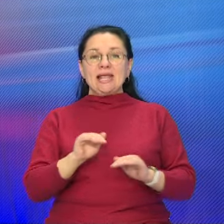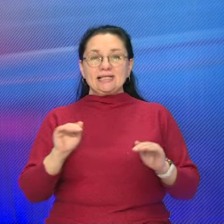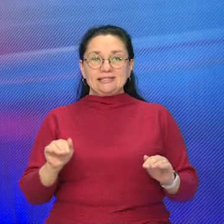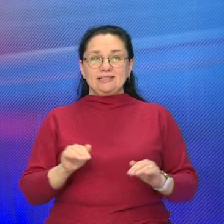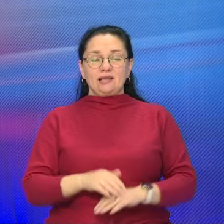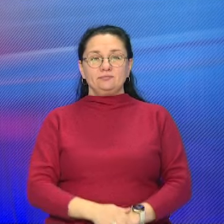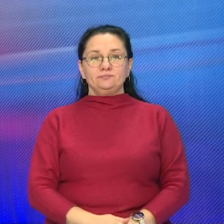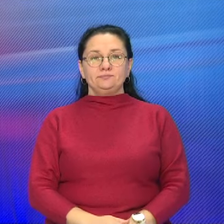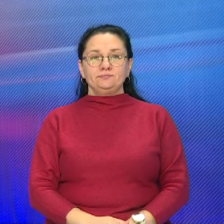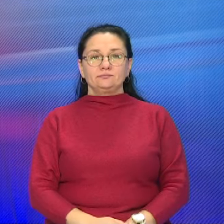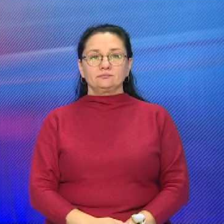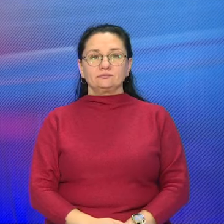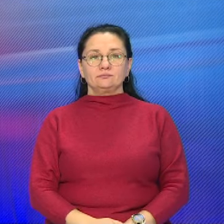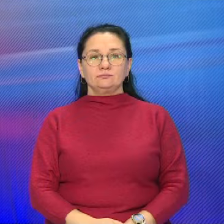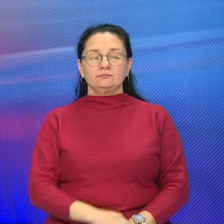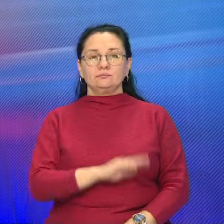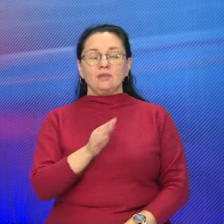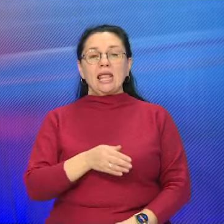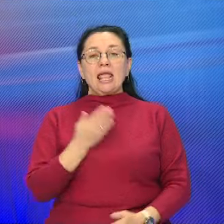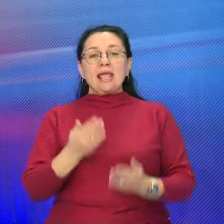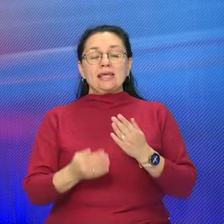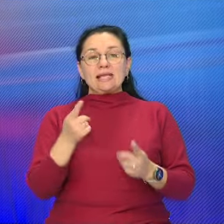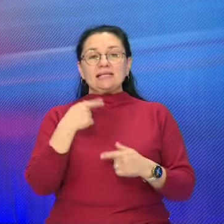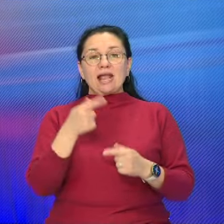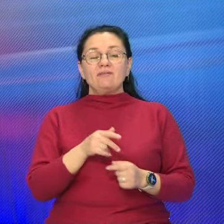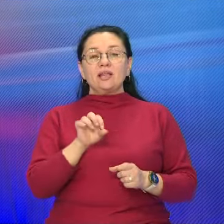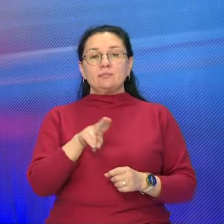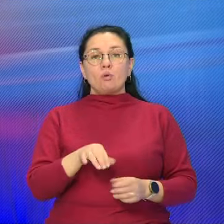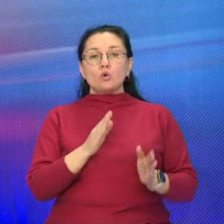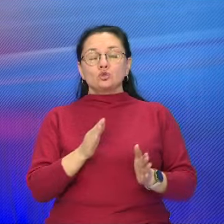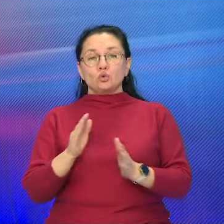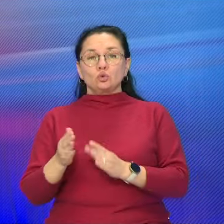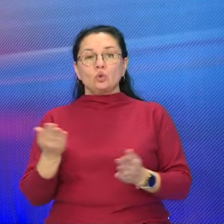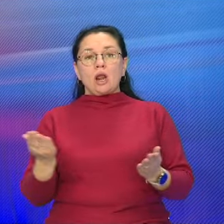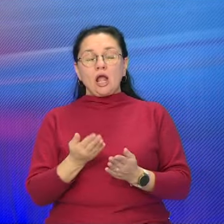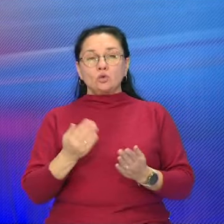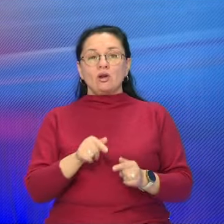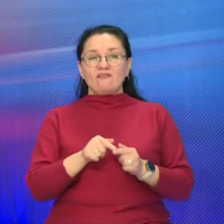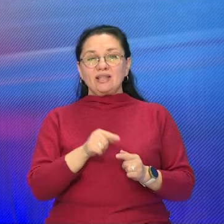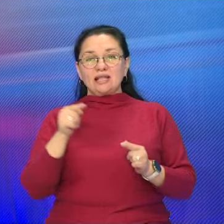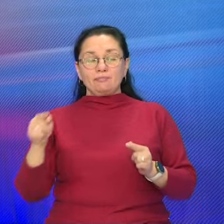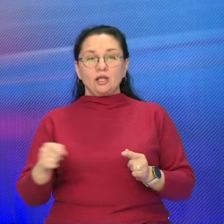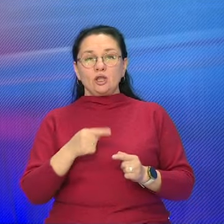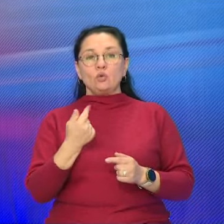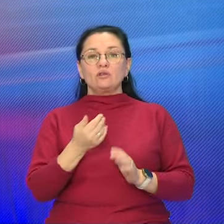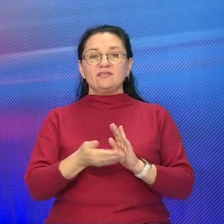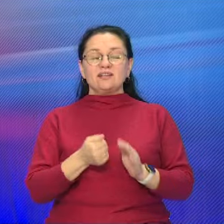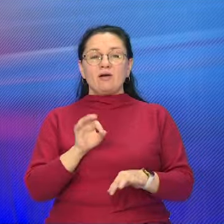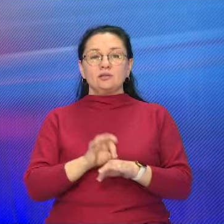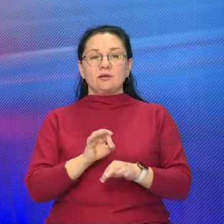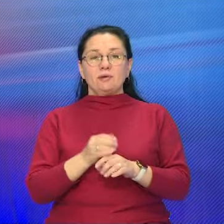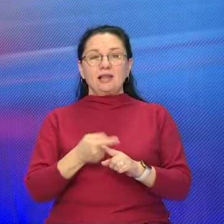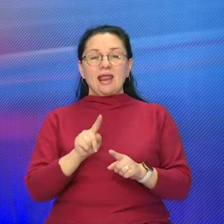населения. Коли говорить про структуру узбуджальников, которые у даденный период выкликают хворобы, это